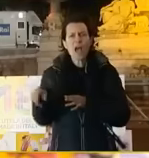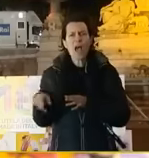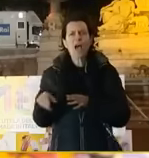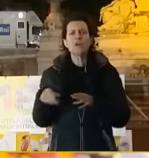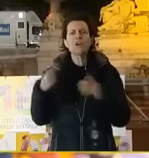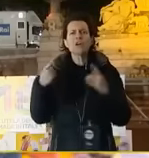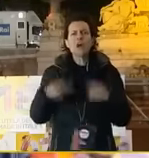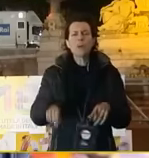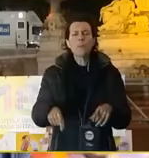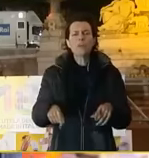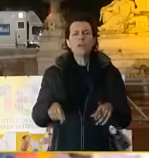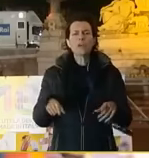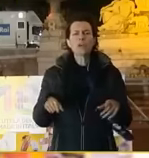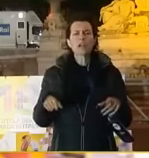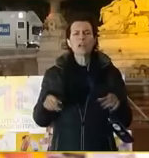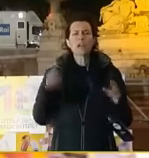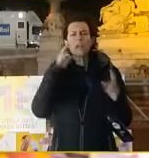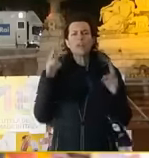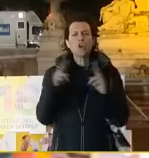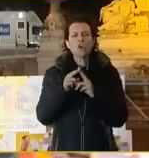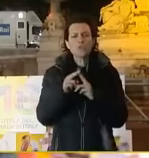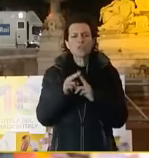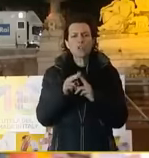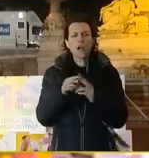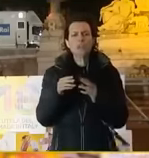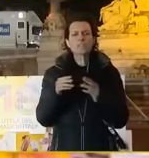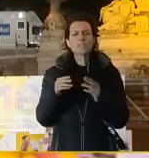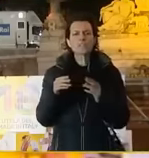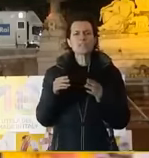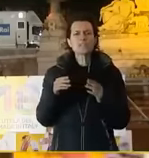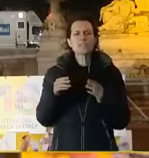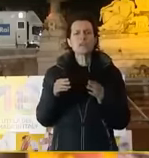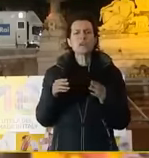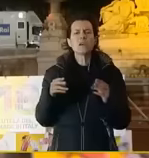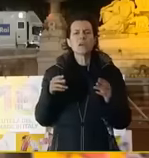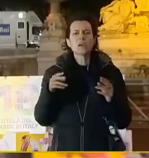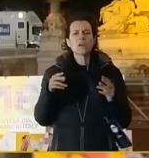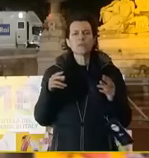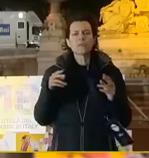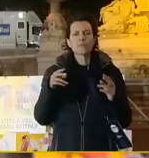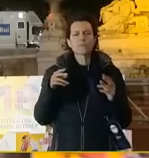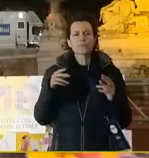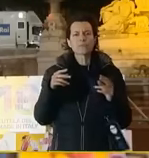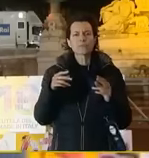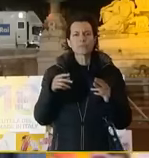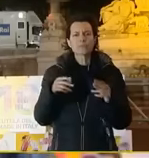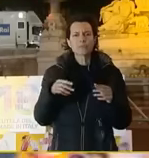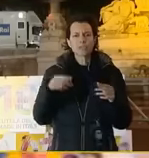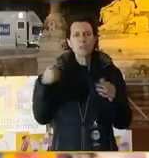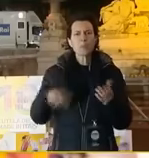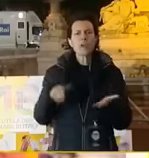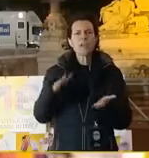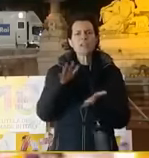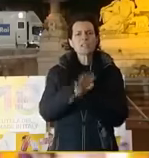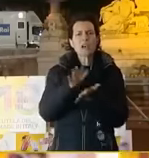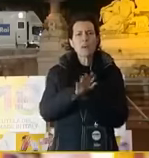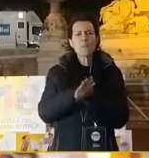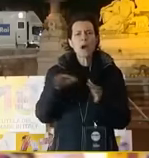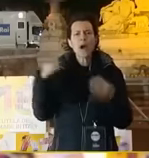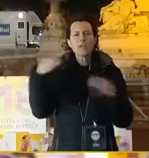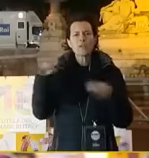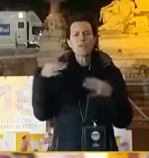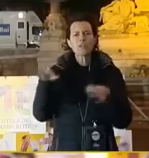di riunirsi in un pub, di fare il gazebo in una piazza, di convincere una persona a far stampare un volantino e portarlo nel